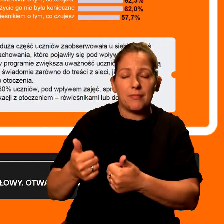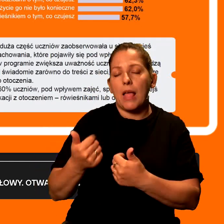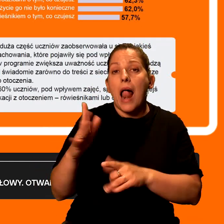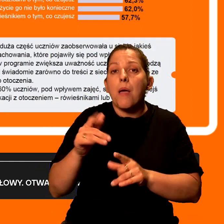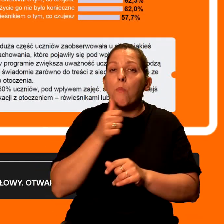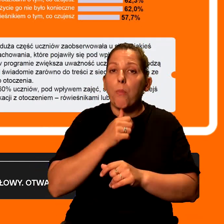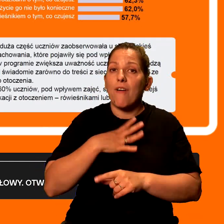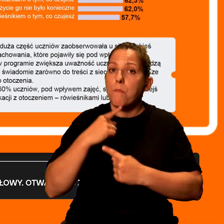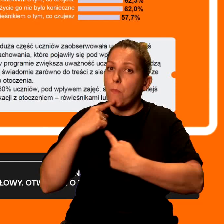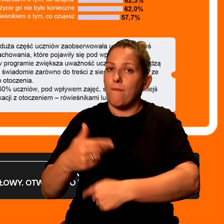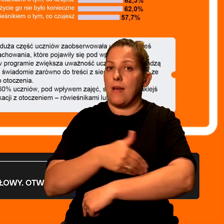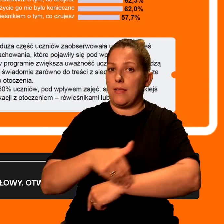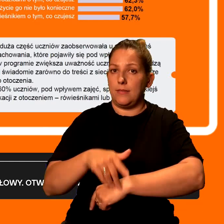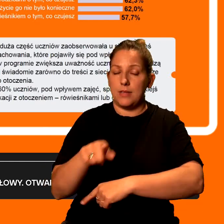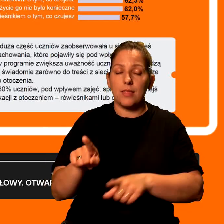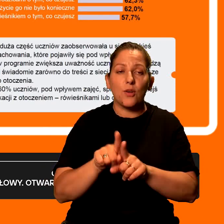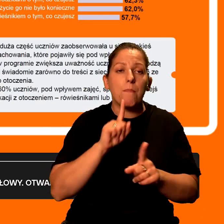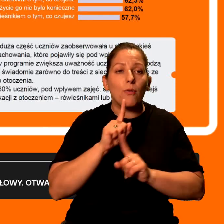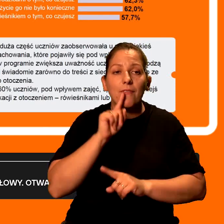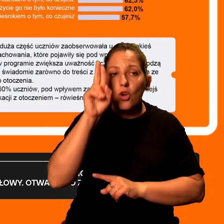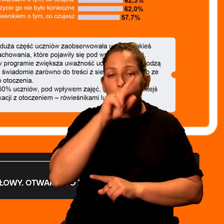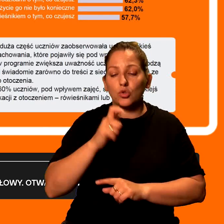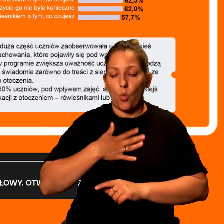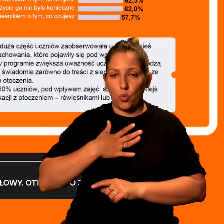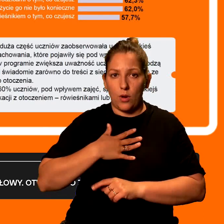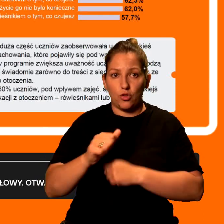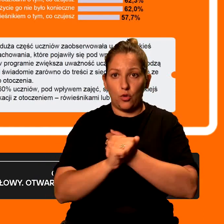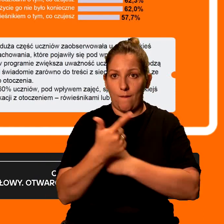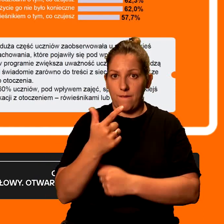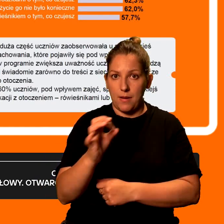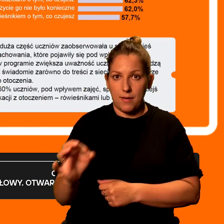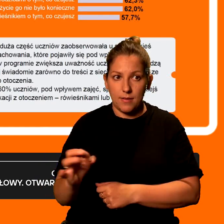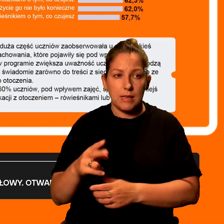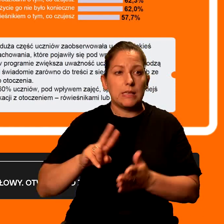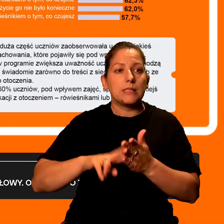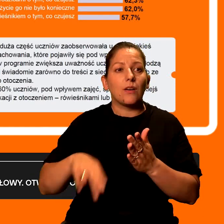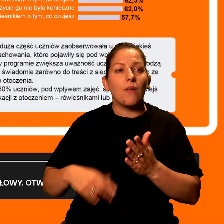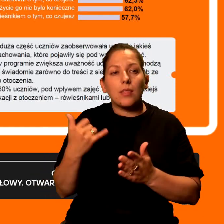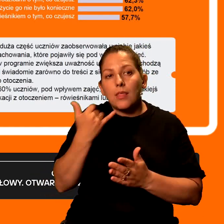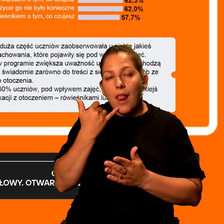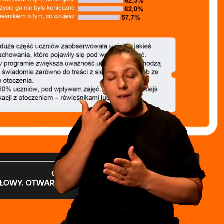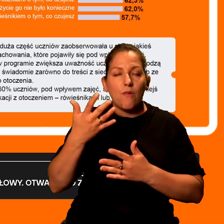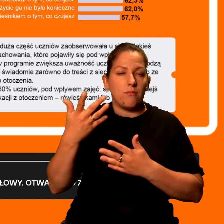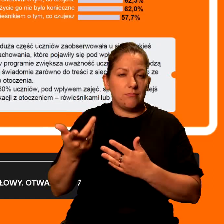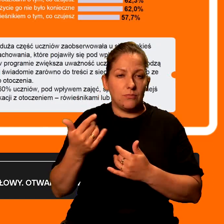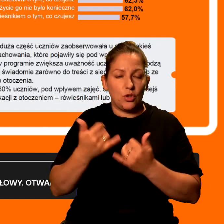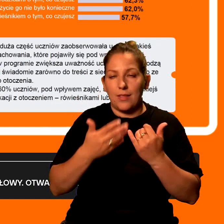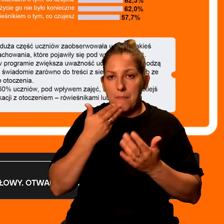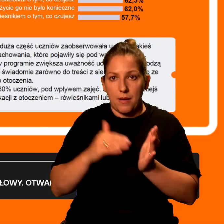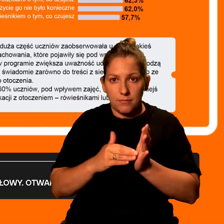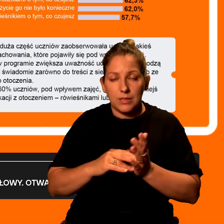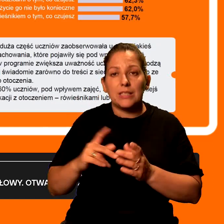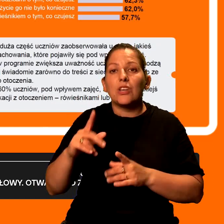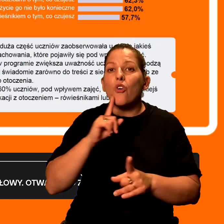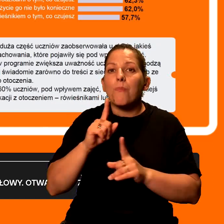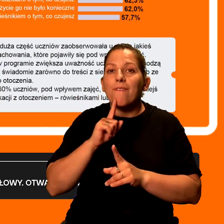powiedzieć. Porozmawiać z rodzicem o tym, co czują, 62%. Zrezygnować z użycia smartfona, kiedy to nie było konieczne. Porozmawiać z